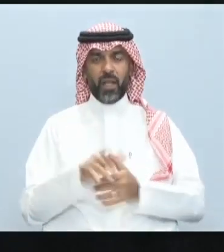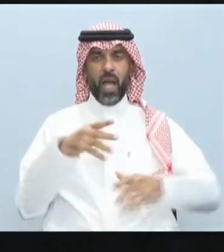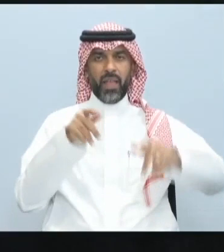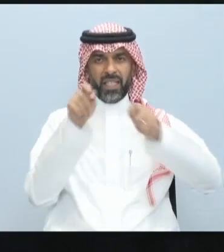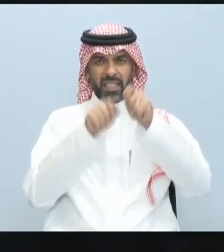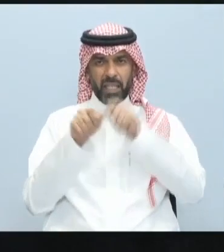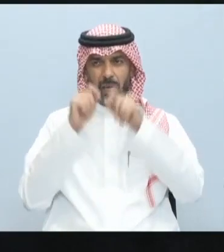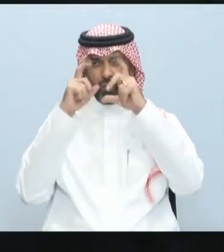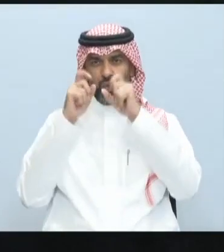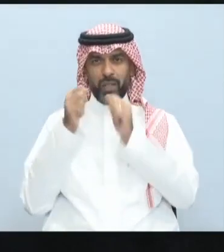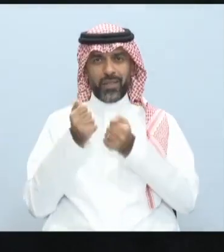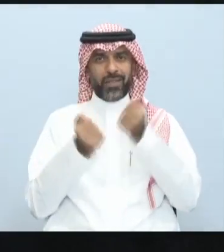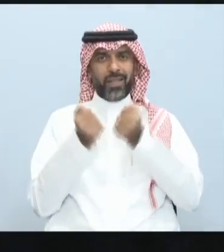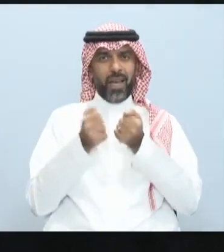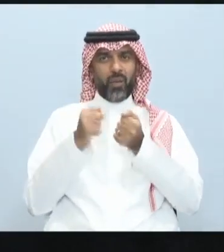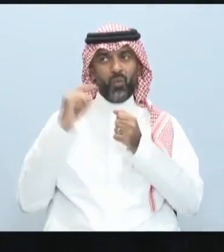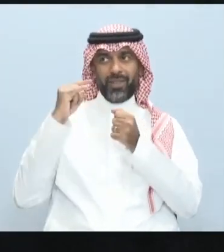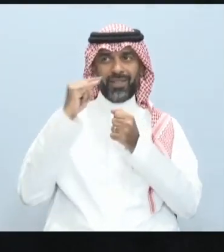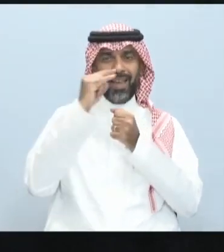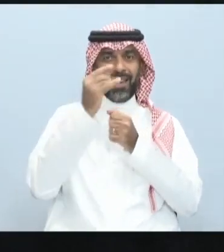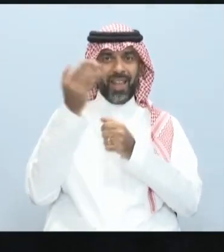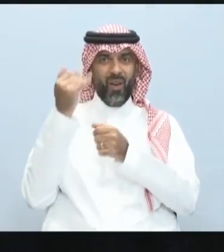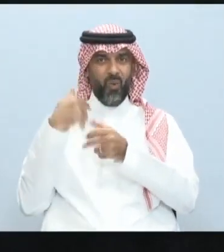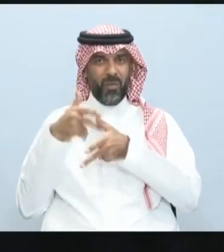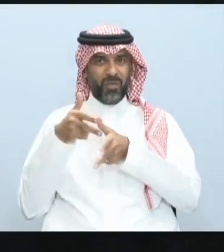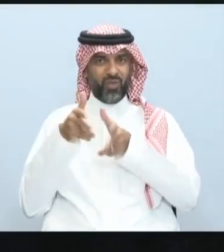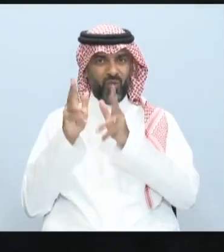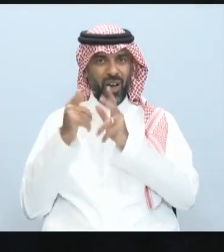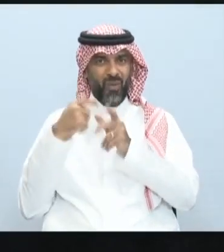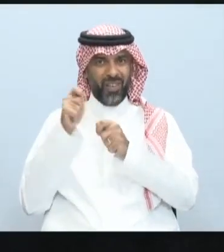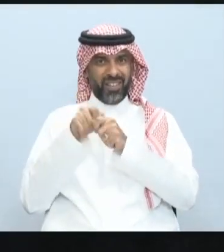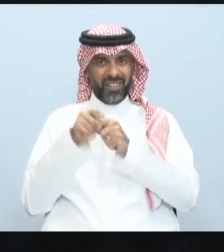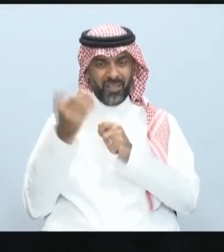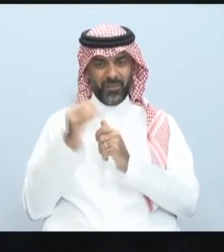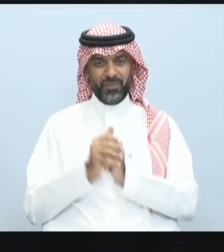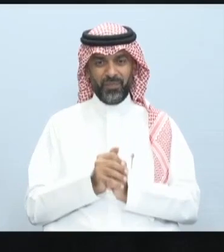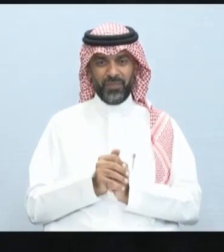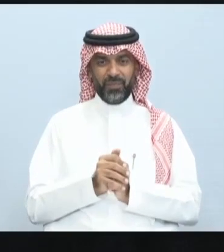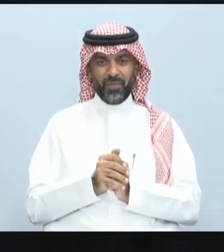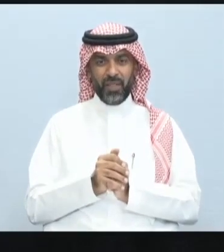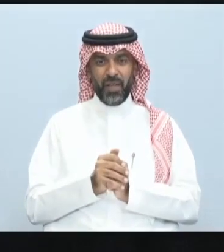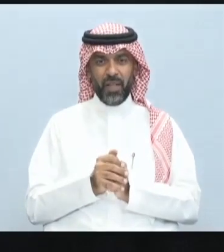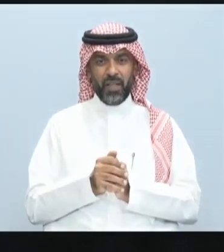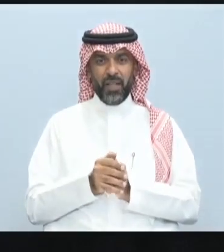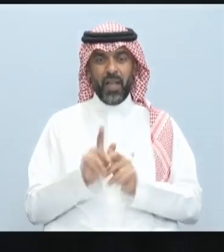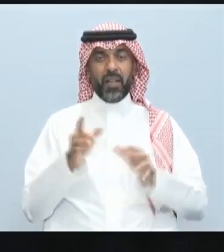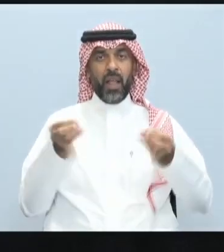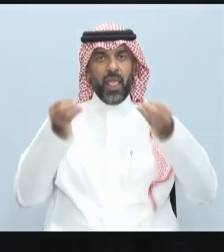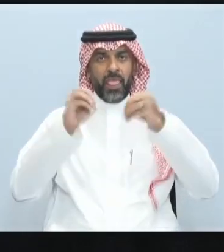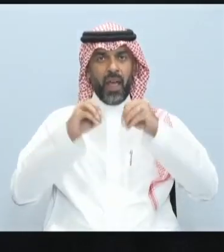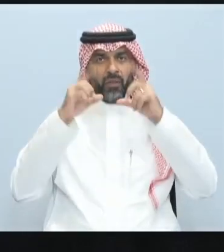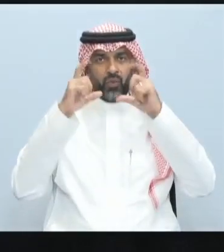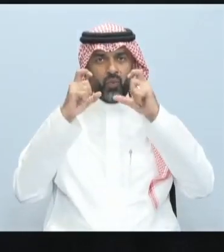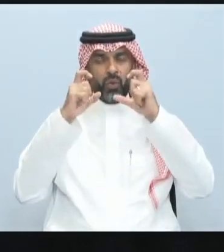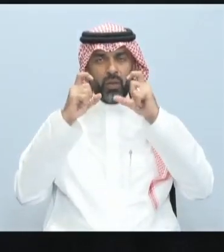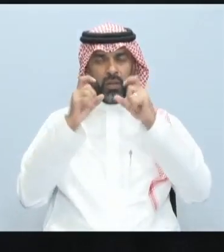السيارات والطائرات التي تم استخدامها في مشروع منصة الآلة. بعد ذلك سنقوم بإضافة الصور